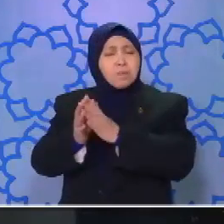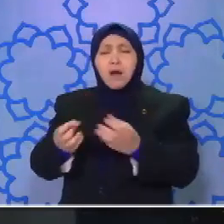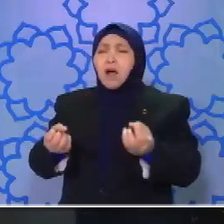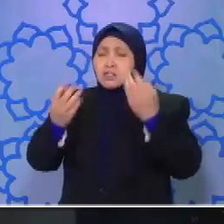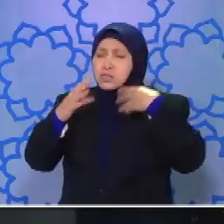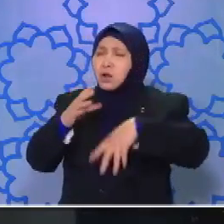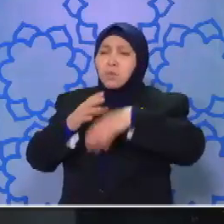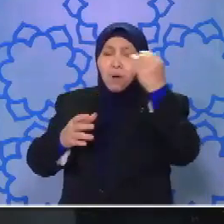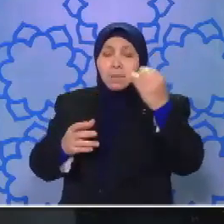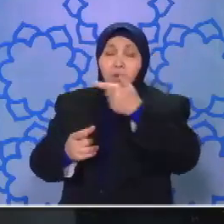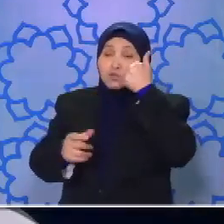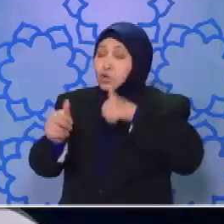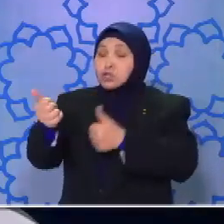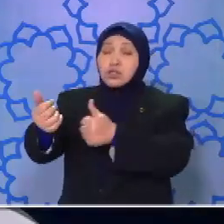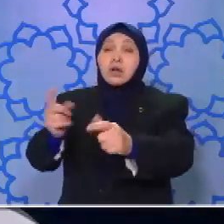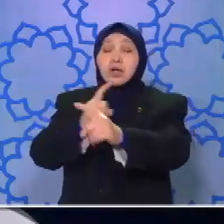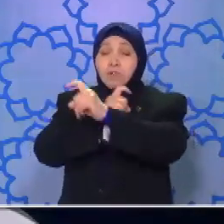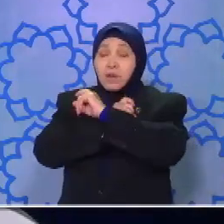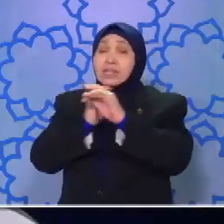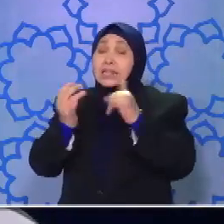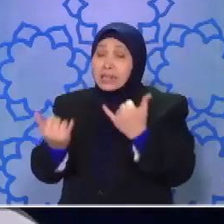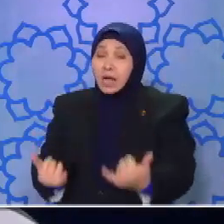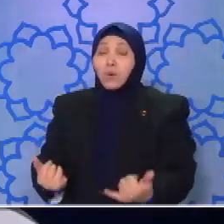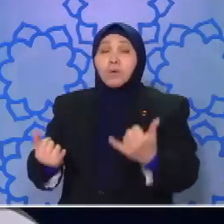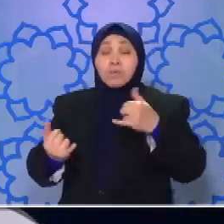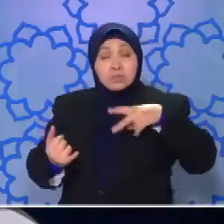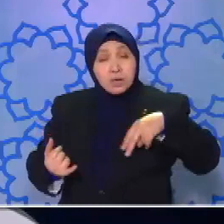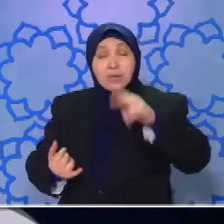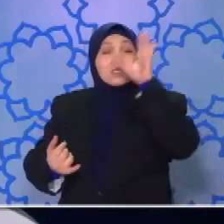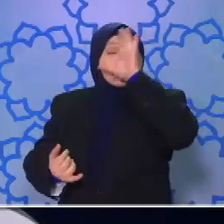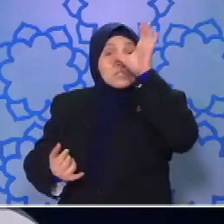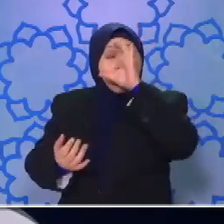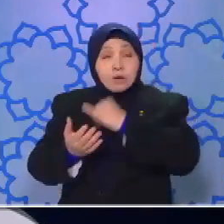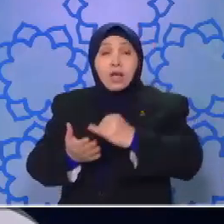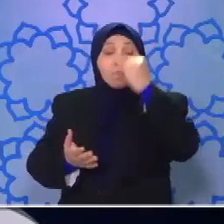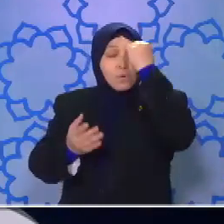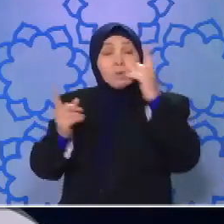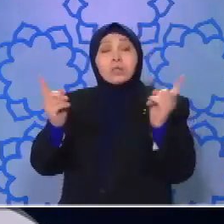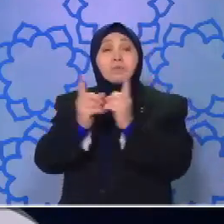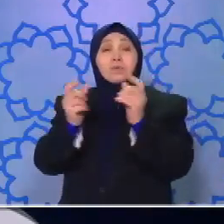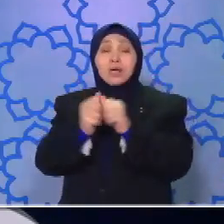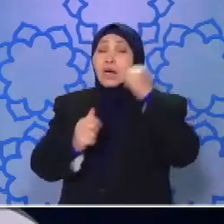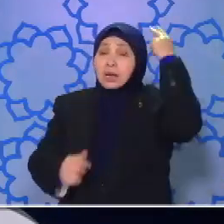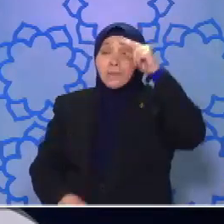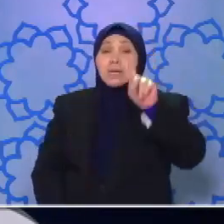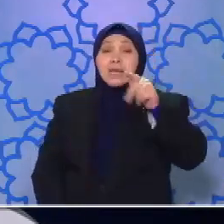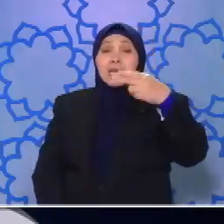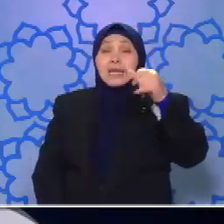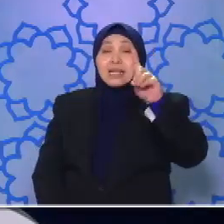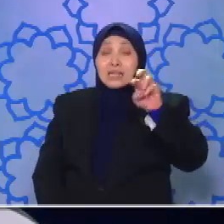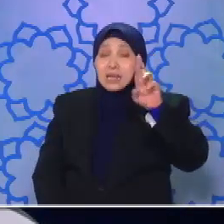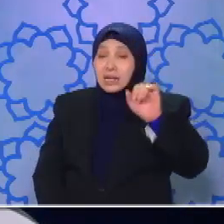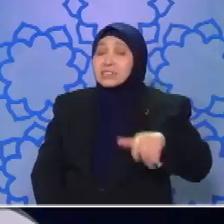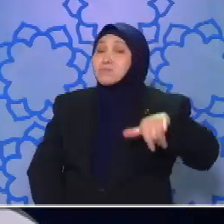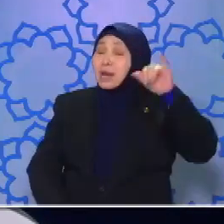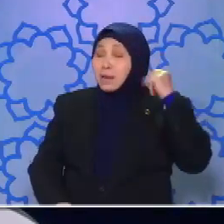ya di oleh Firaun, ya. Dan kali ini musafirnya mencari ilmu, bertemu dengan Nabi Khidir. Jadi pada hari